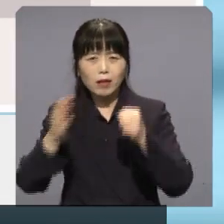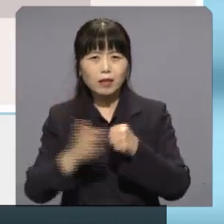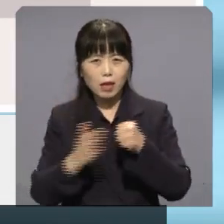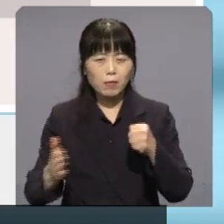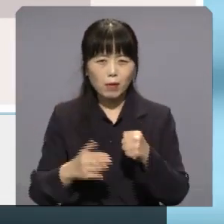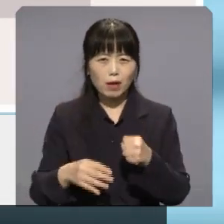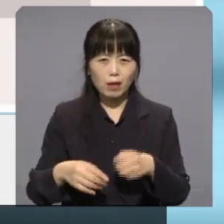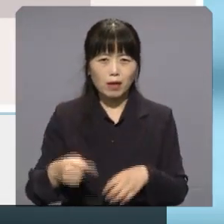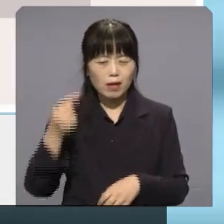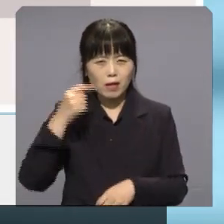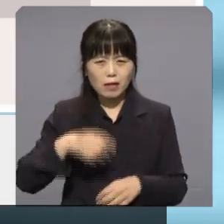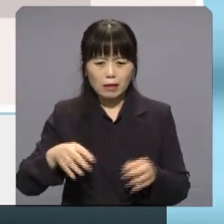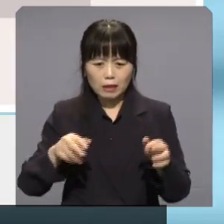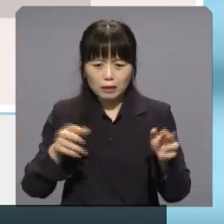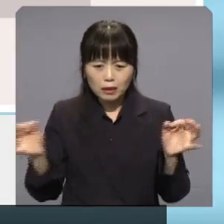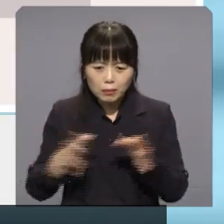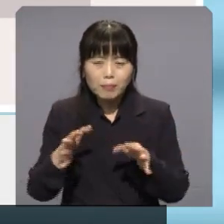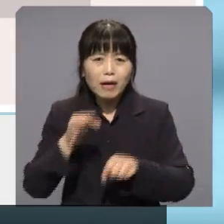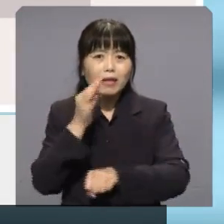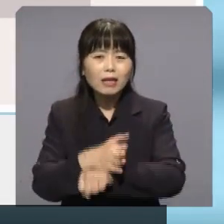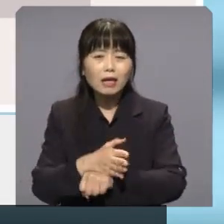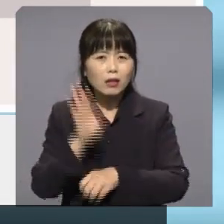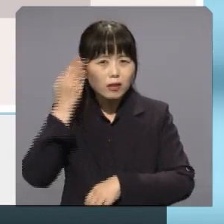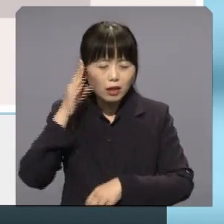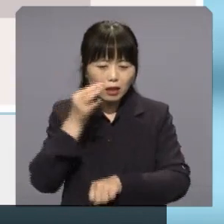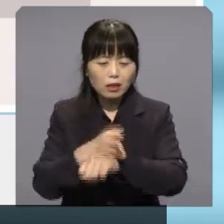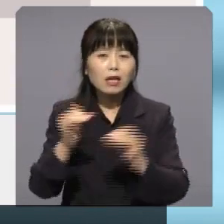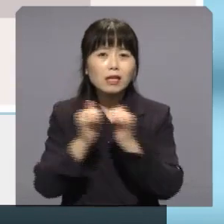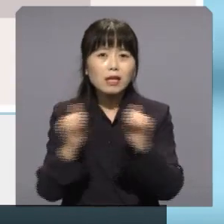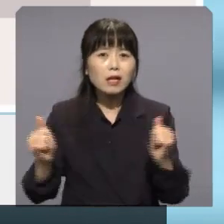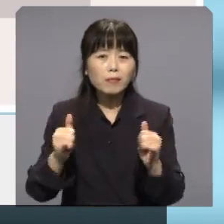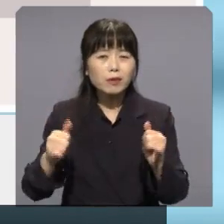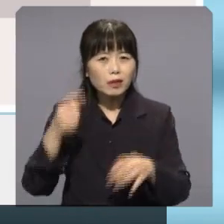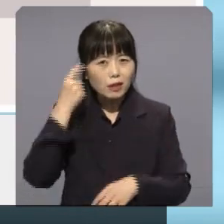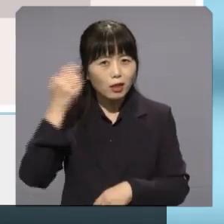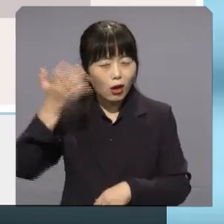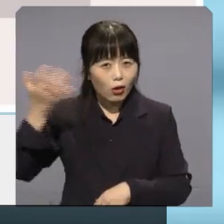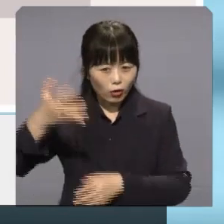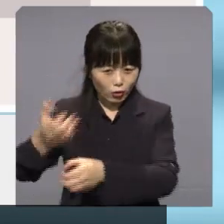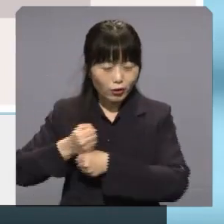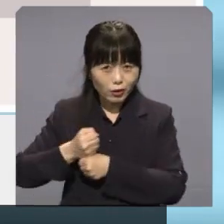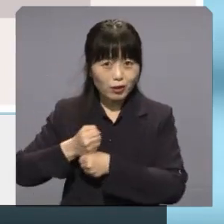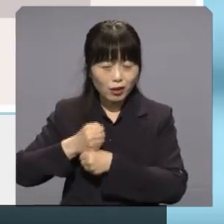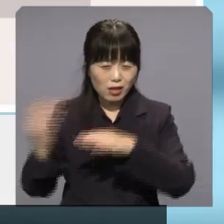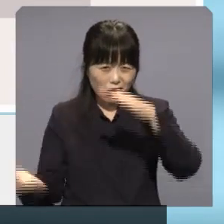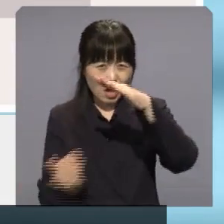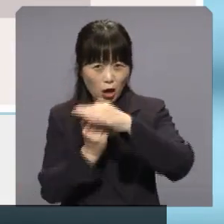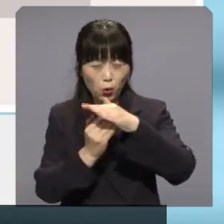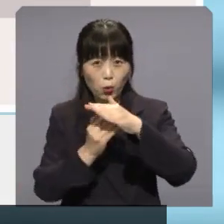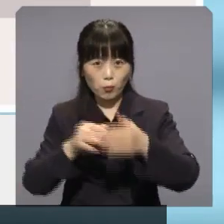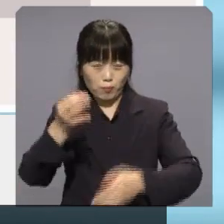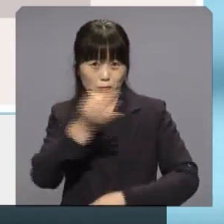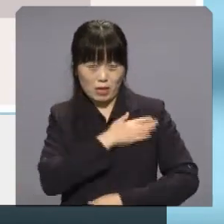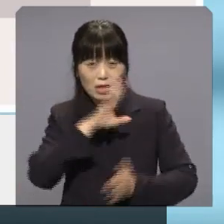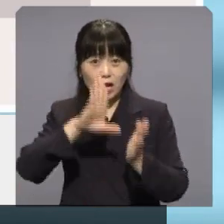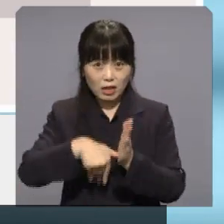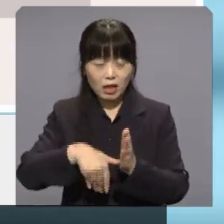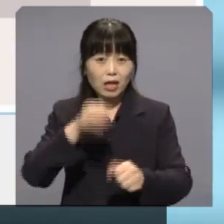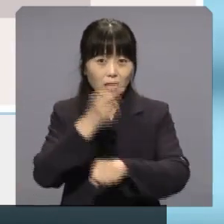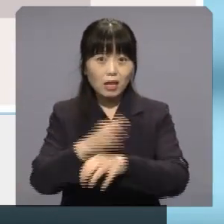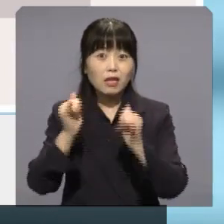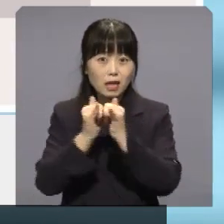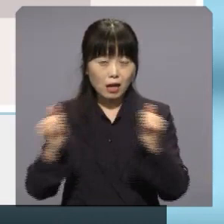신형 꿀 적절 돼 이 부분들은 지금 어 뭐 제일 최고점 에서 샀는데 이자부담 까지 지금 많은